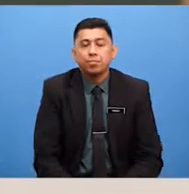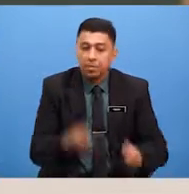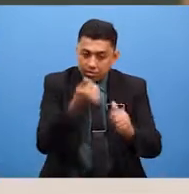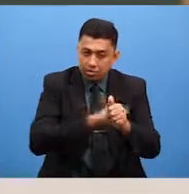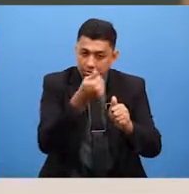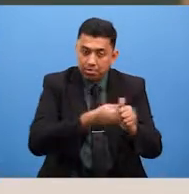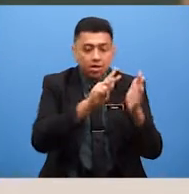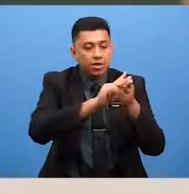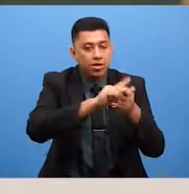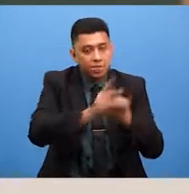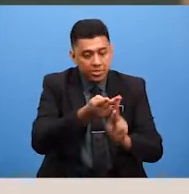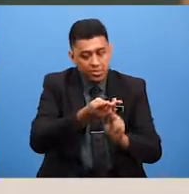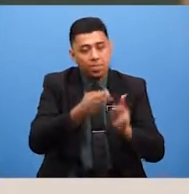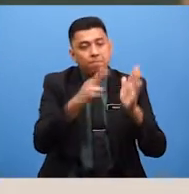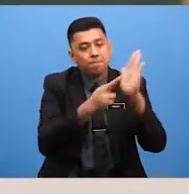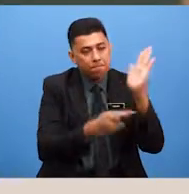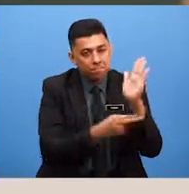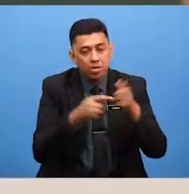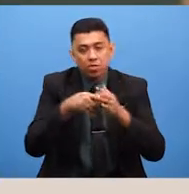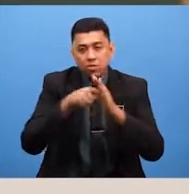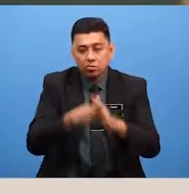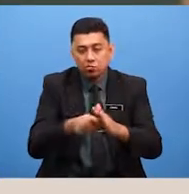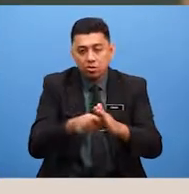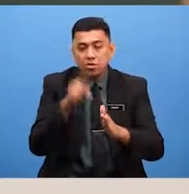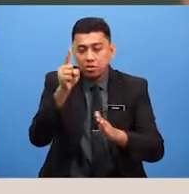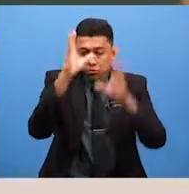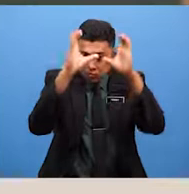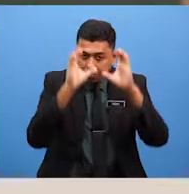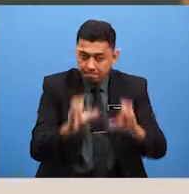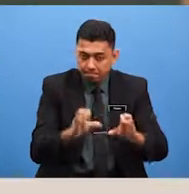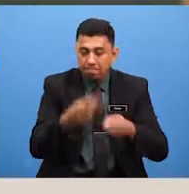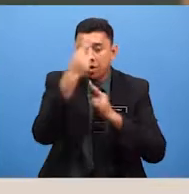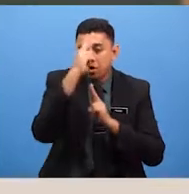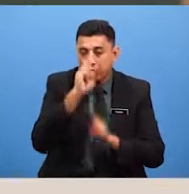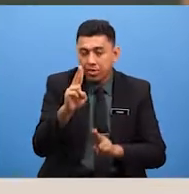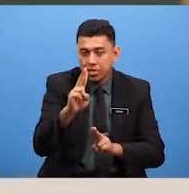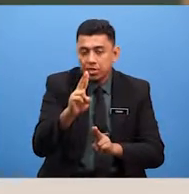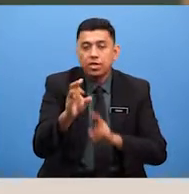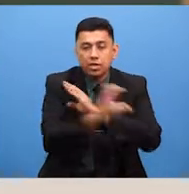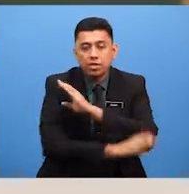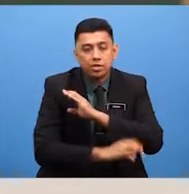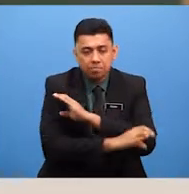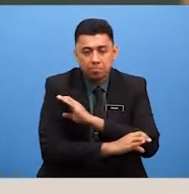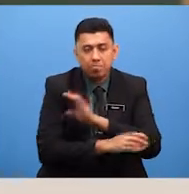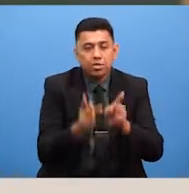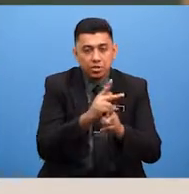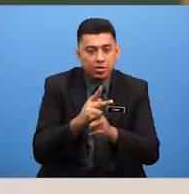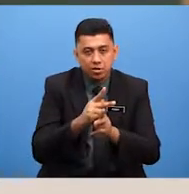Setiap prinsip rukun negara menekankan satu cara menghormati negara untuk